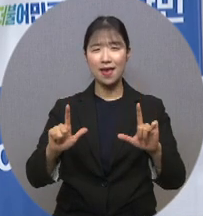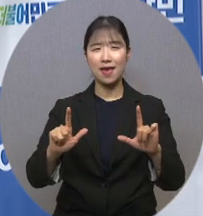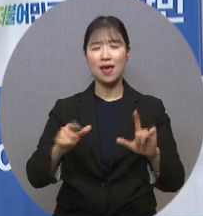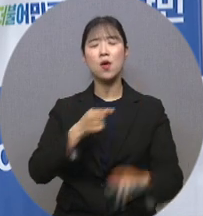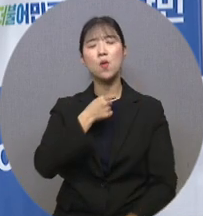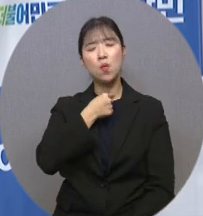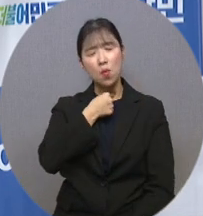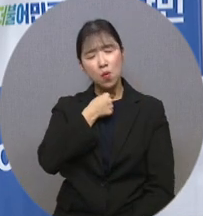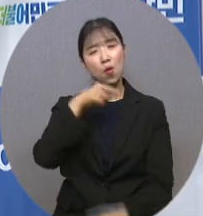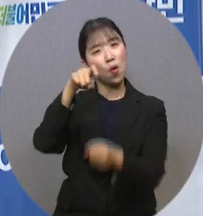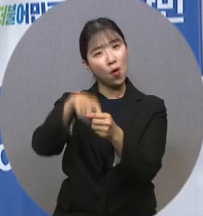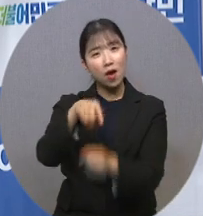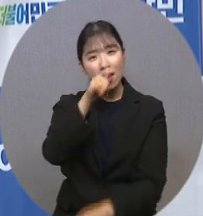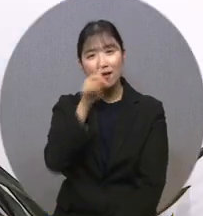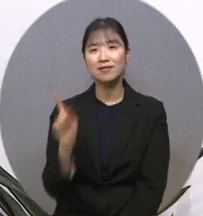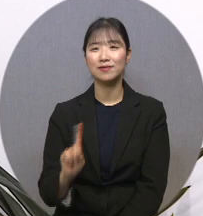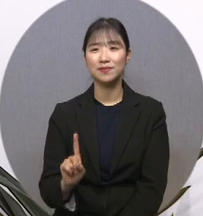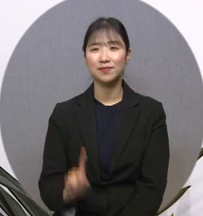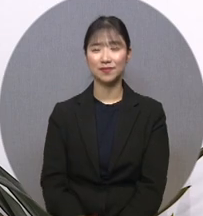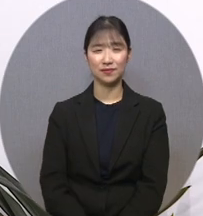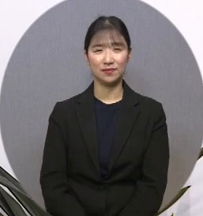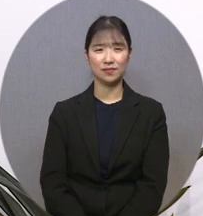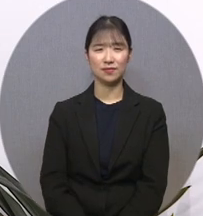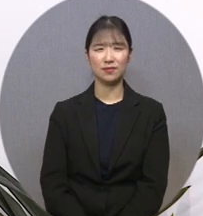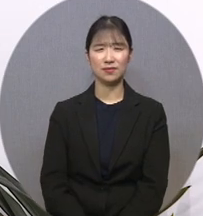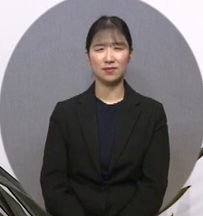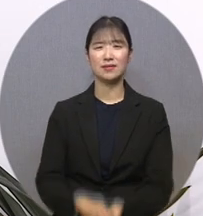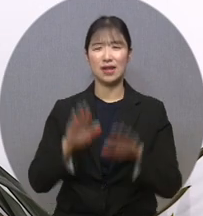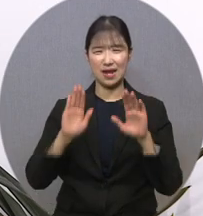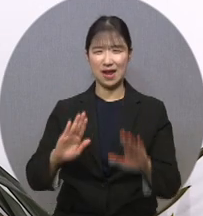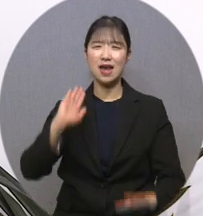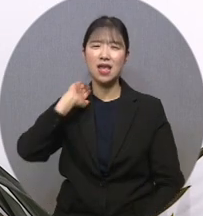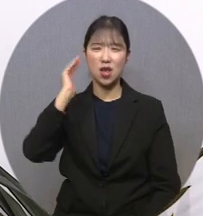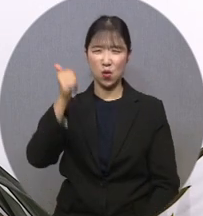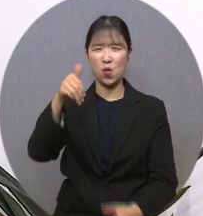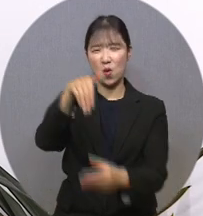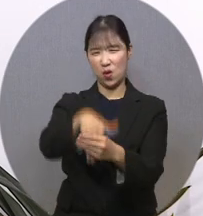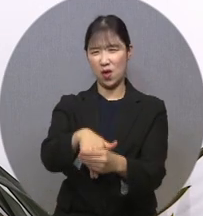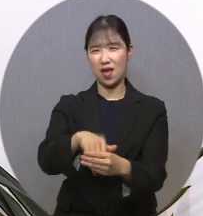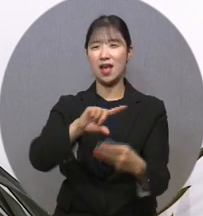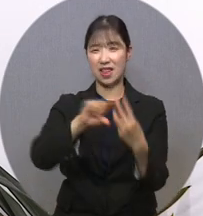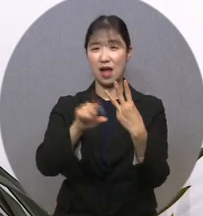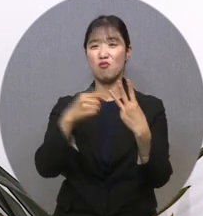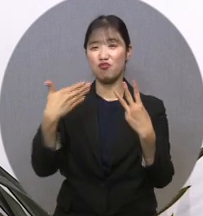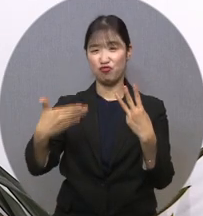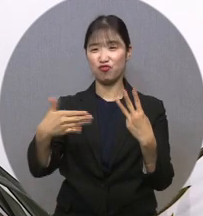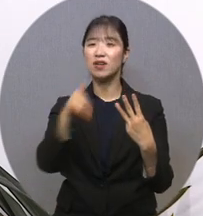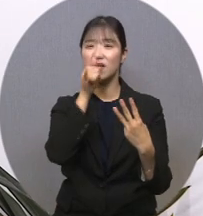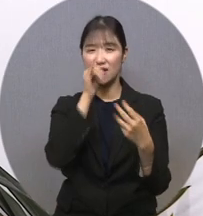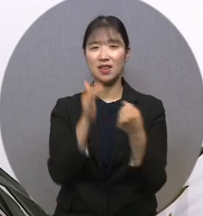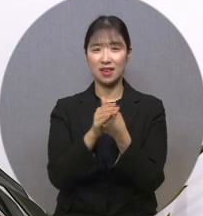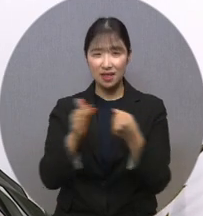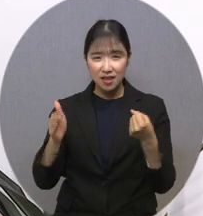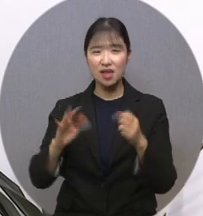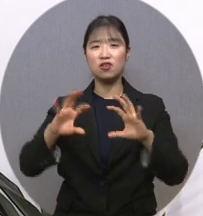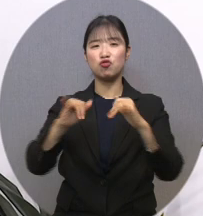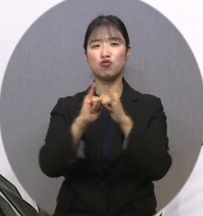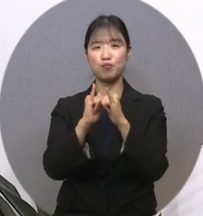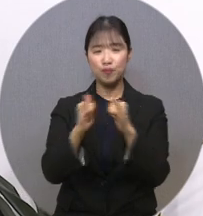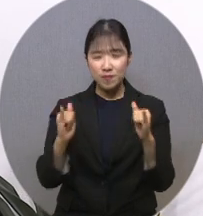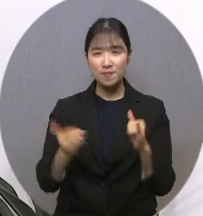꿈이 있다면 어떤 게 있으실까요? 아무래도 이제 대선이 3월 9일 날 있기 때문에